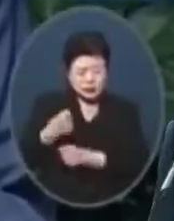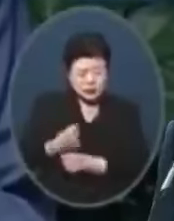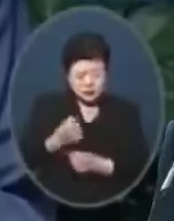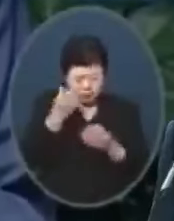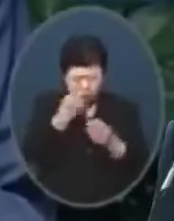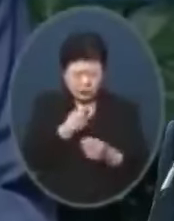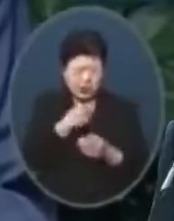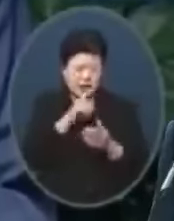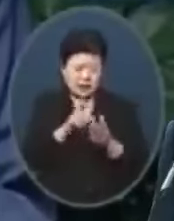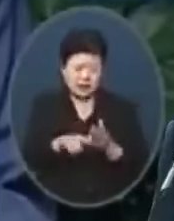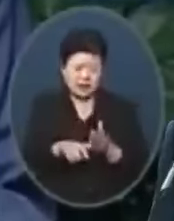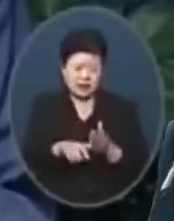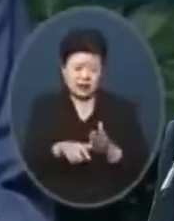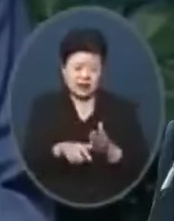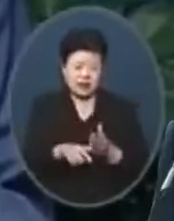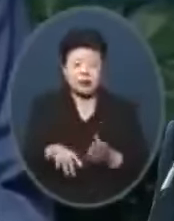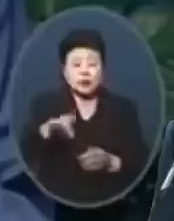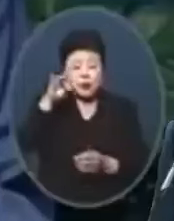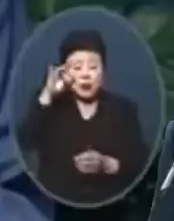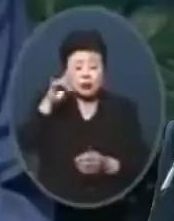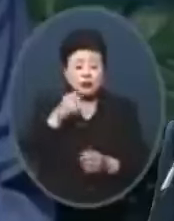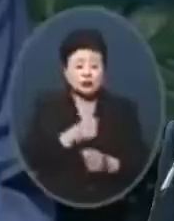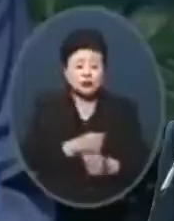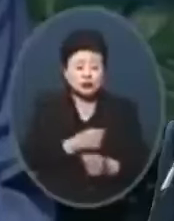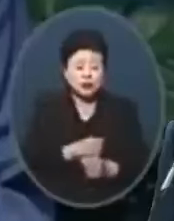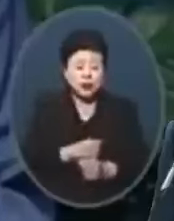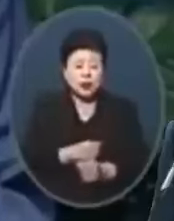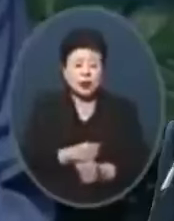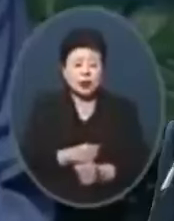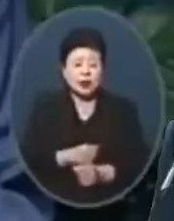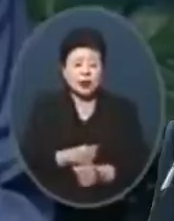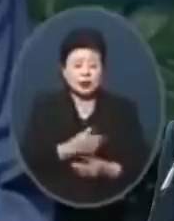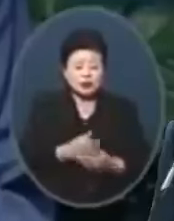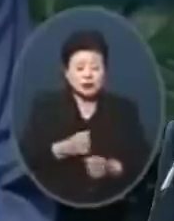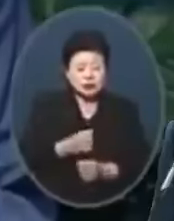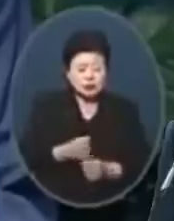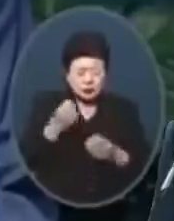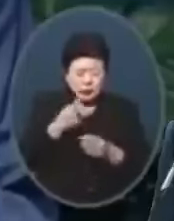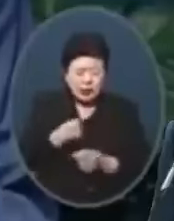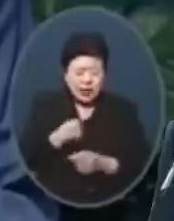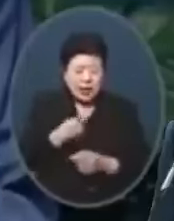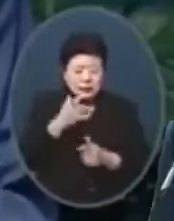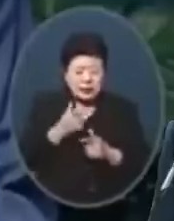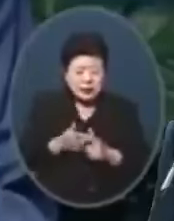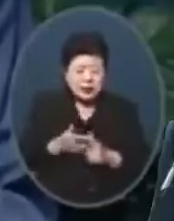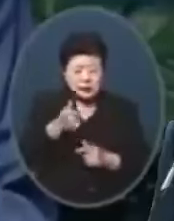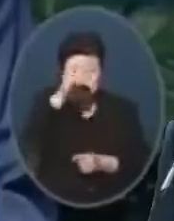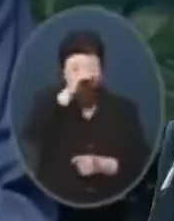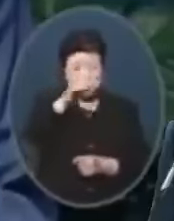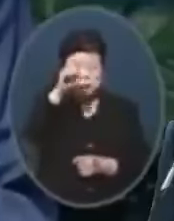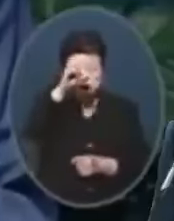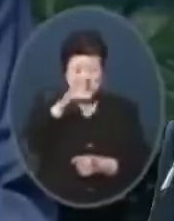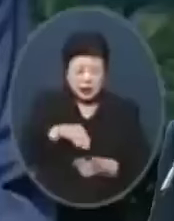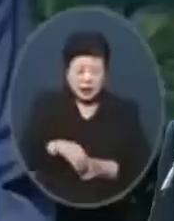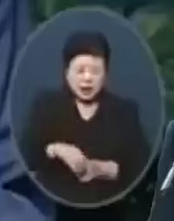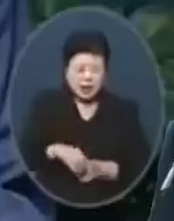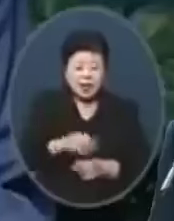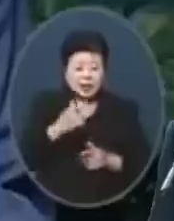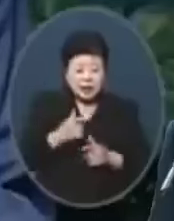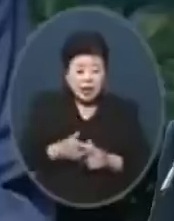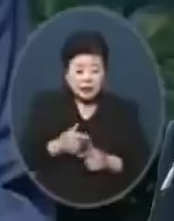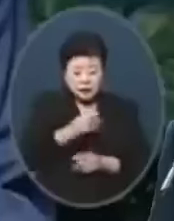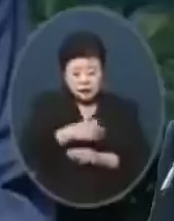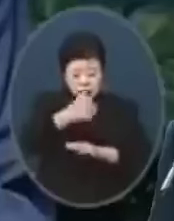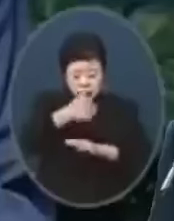고통당할 때 우리 먼저 수고와 무거운 짐을 지고 고통당한 십자가 예수